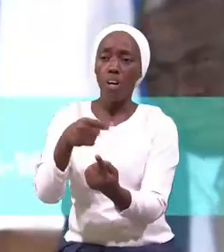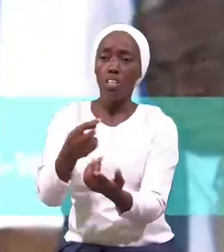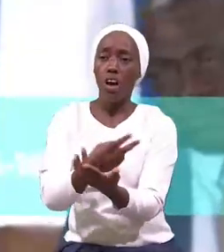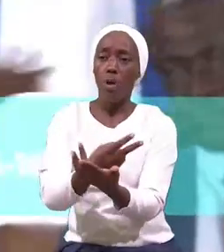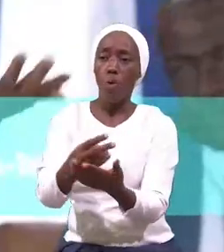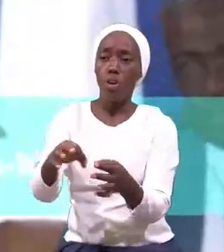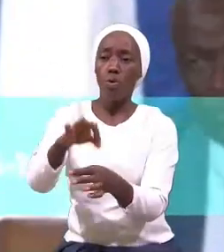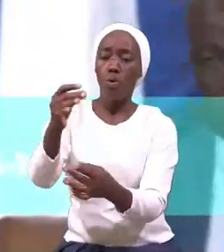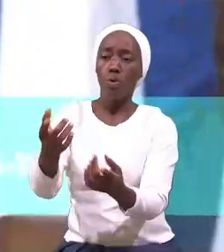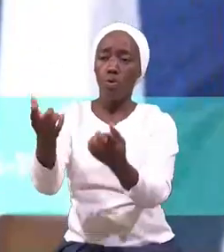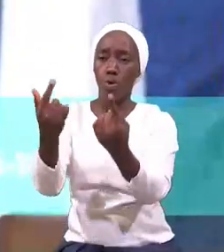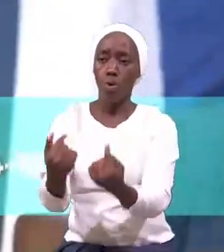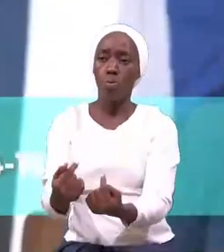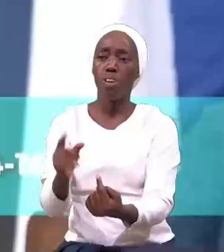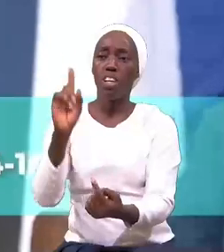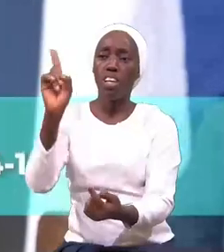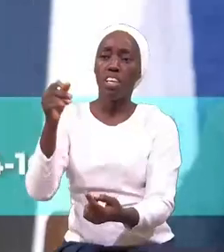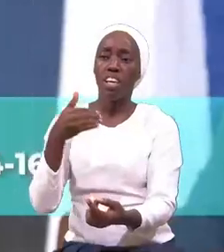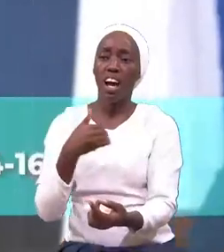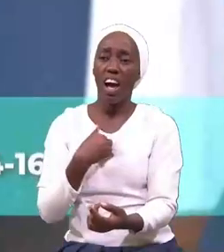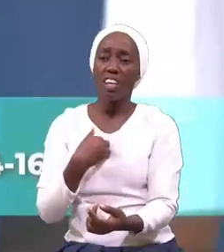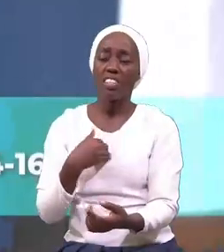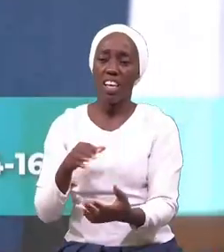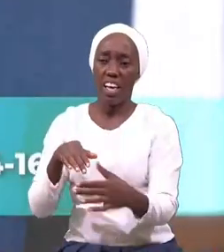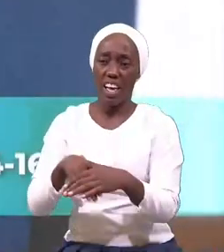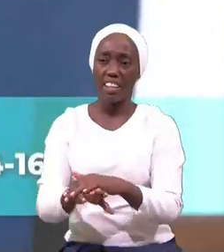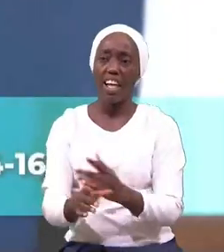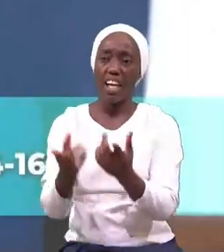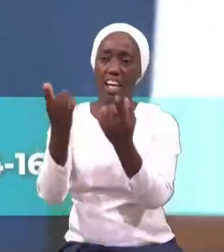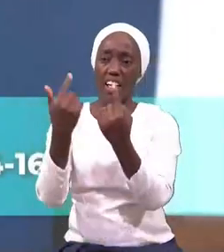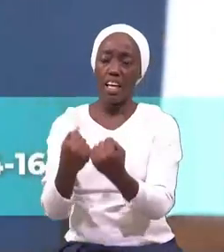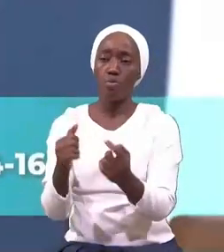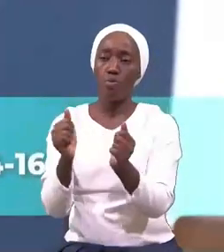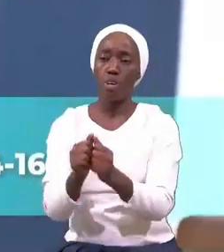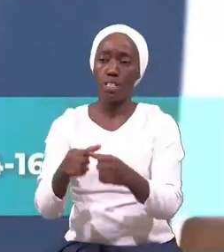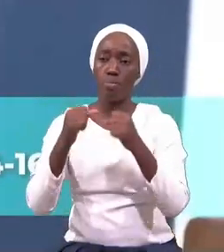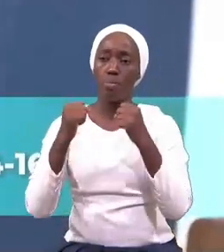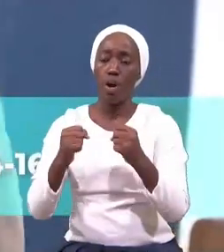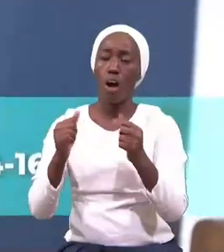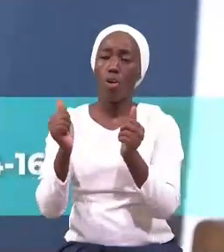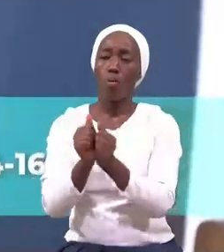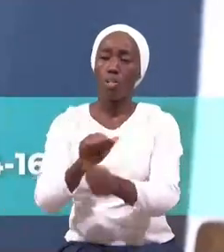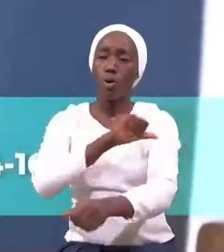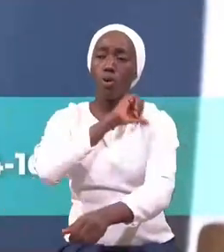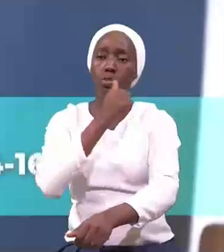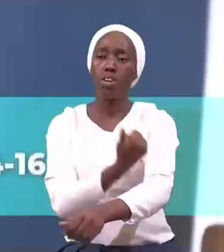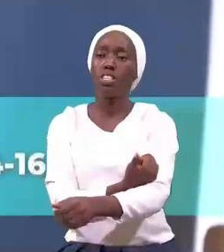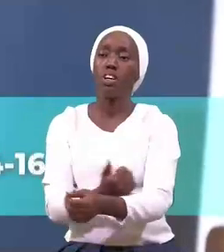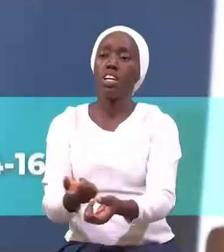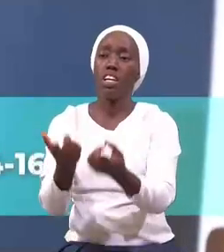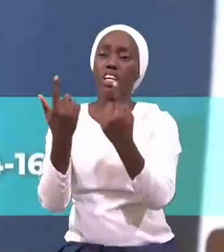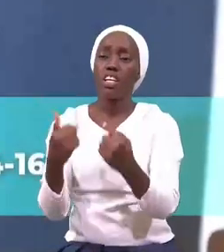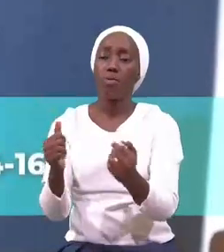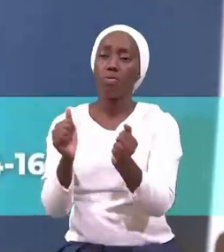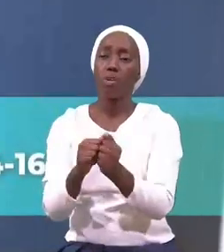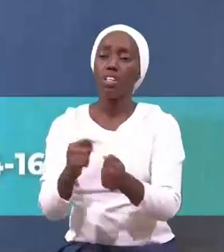Saint-Esprit vient, il est entré. Il est venu avec la puissance. Il est venu avec l'autorité. Il est venu avec